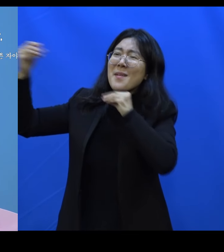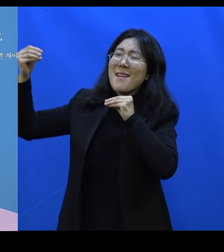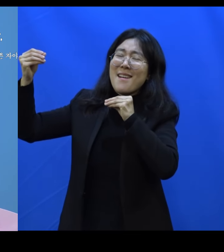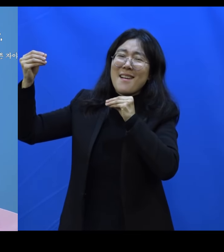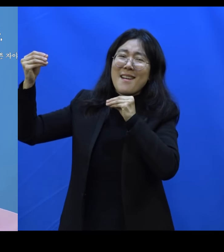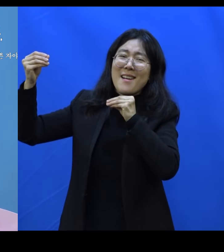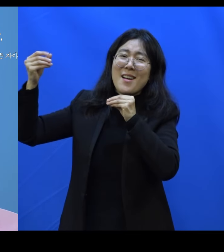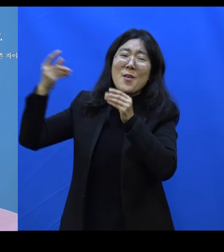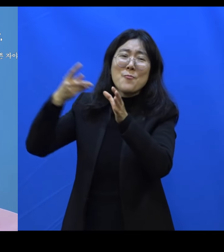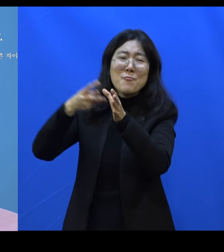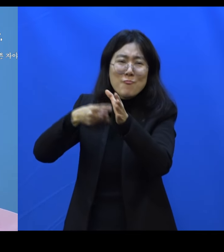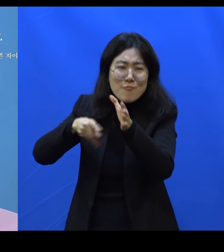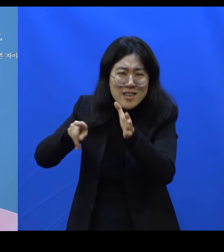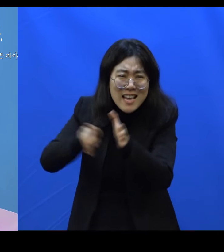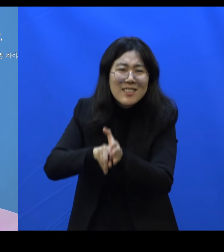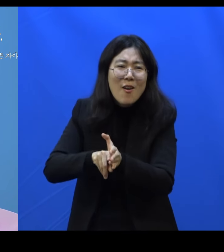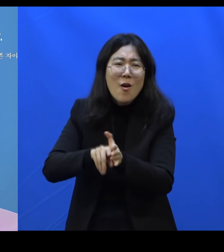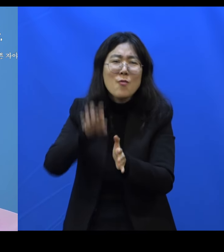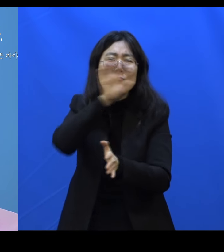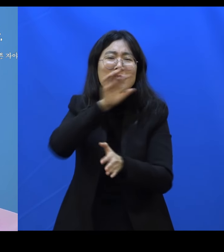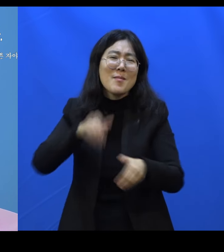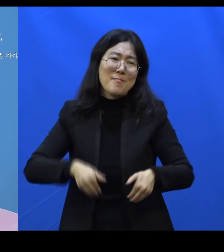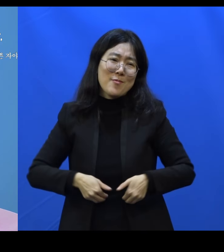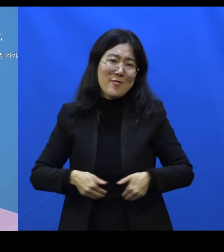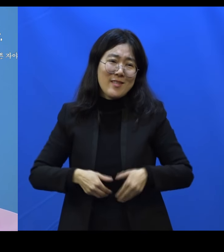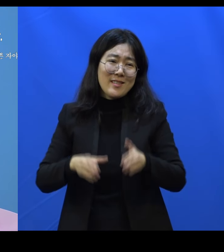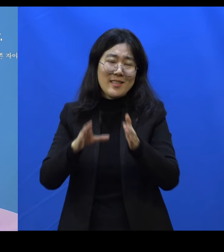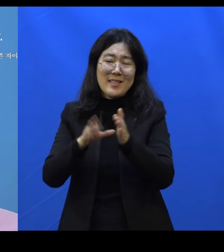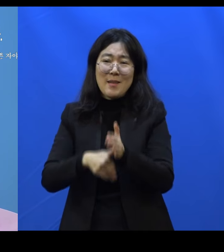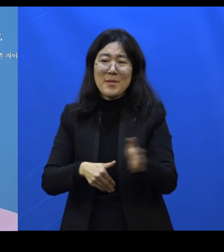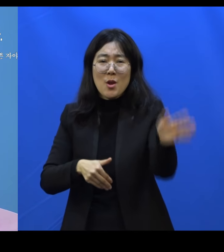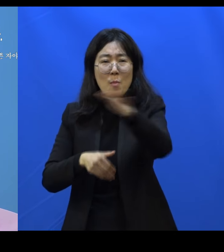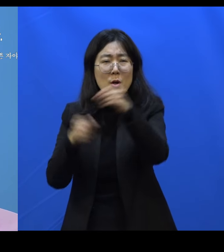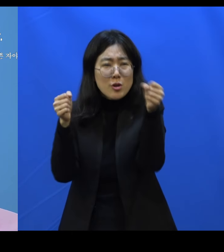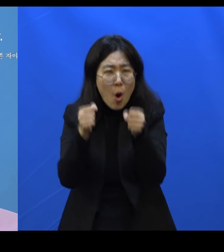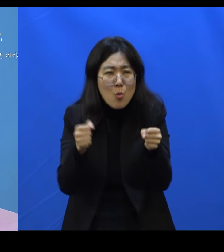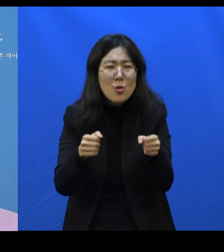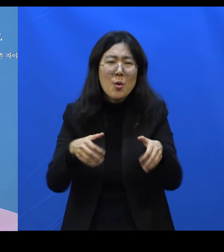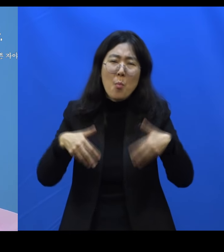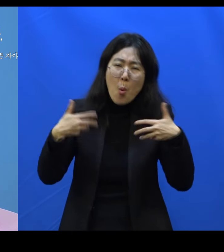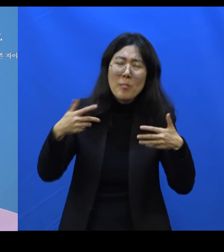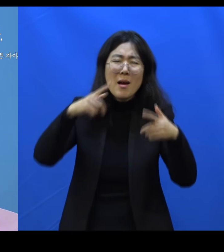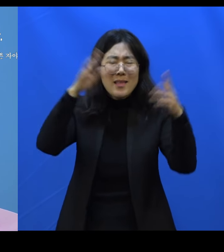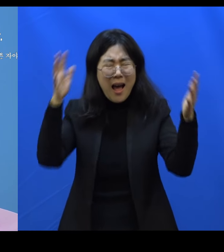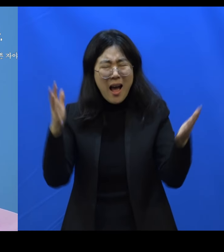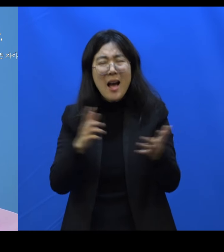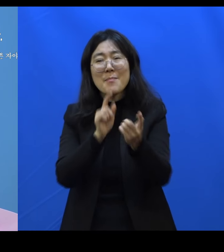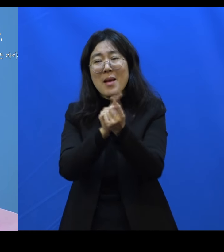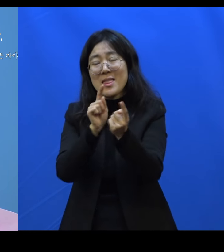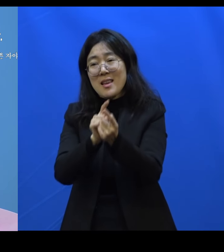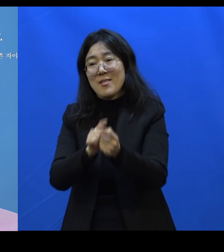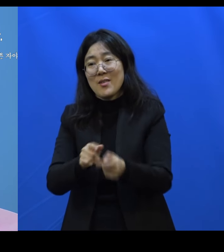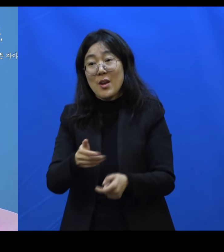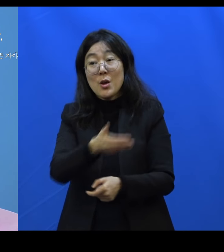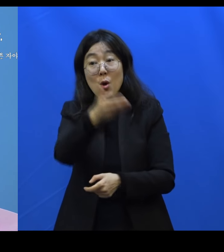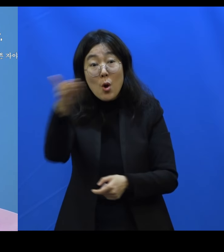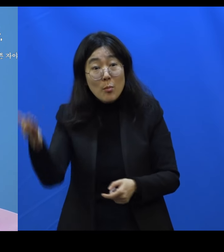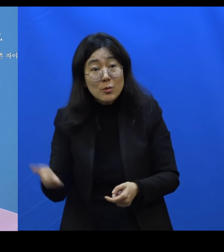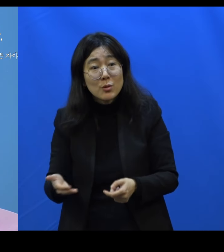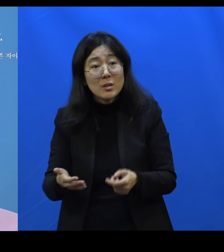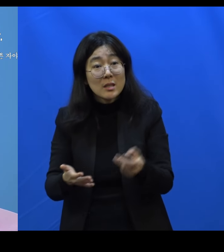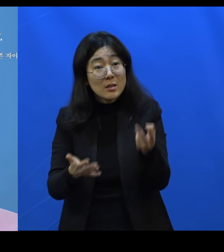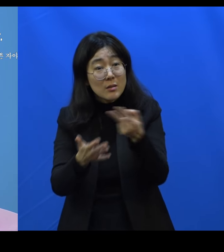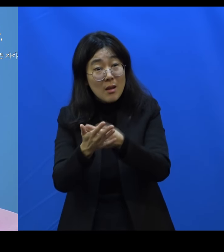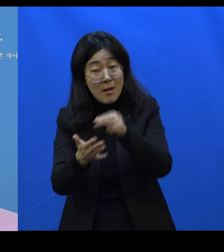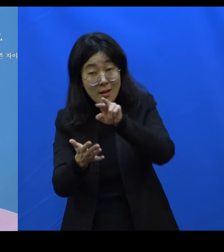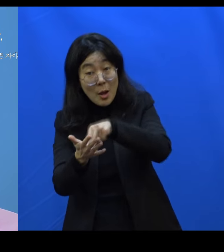여러분들은 지금 어디쯤 있습니까? 주님은 우리를 다시 일으켜 세워주시기를